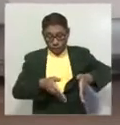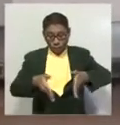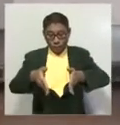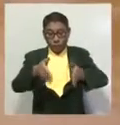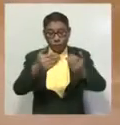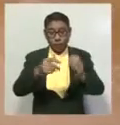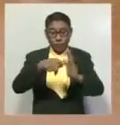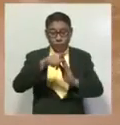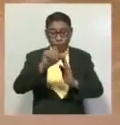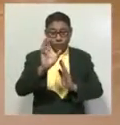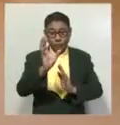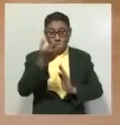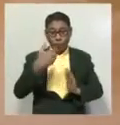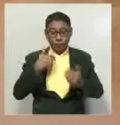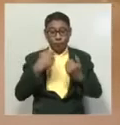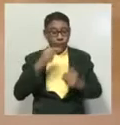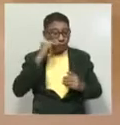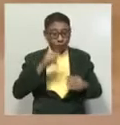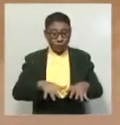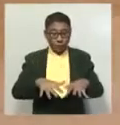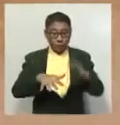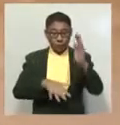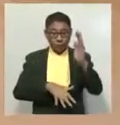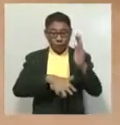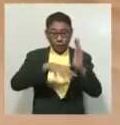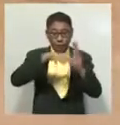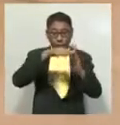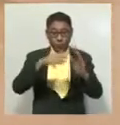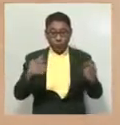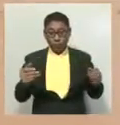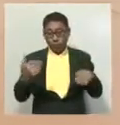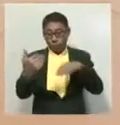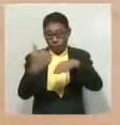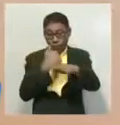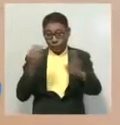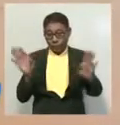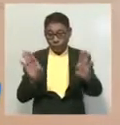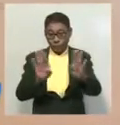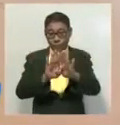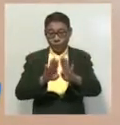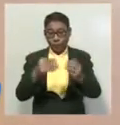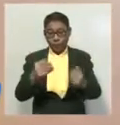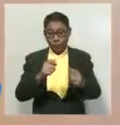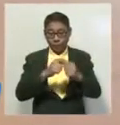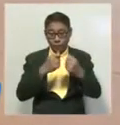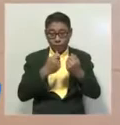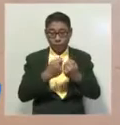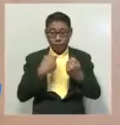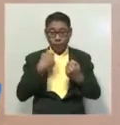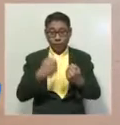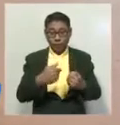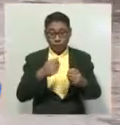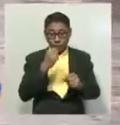ครไทยจังหวัดพิษณุโลกทำให้น้ำท่วมสูงปิดถนนสายบ้านสำรู้ห้วยเฮียในเขตอำเภอนครไท